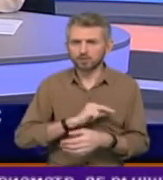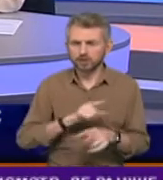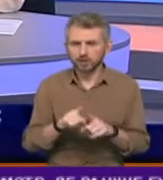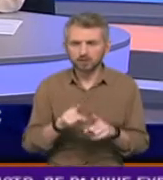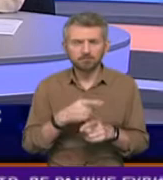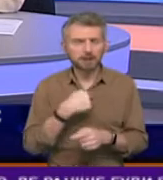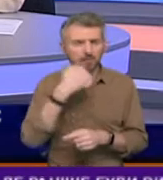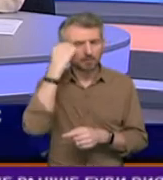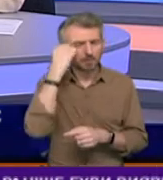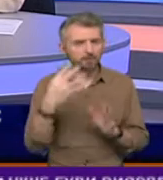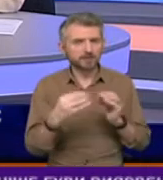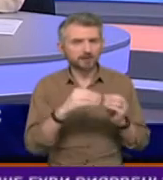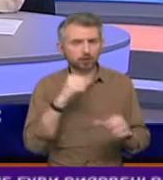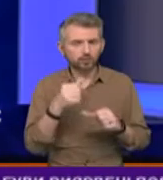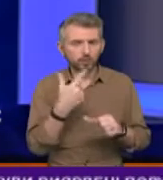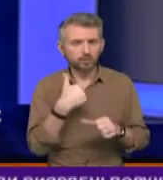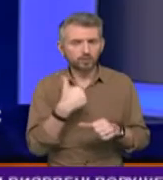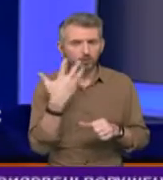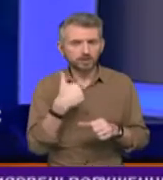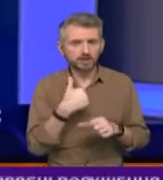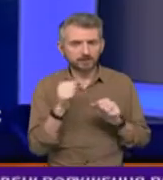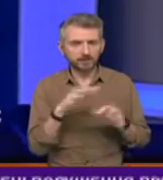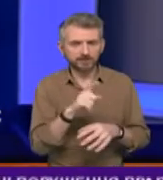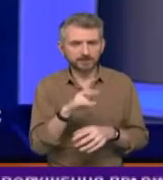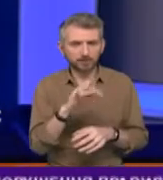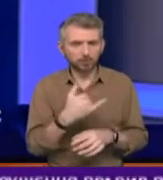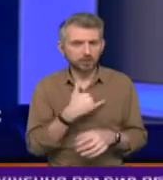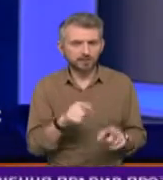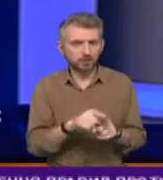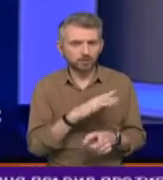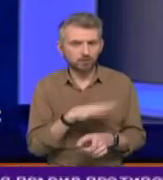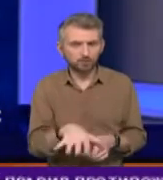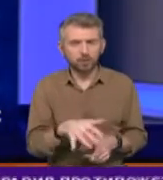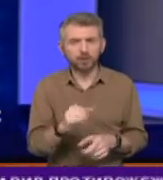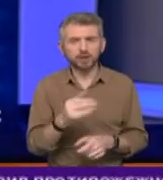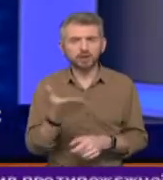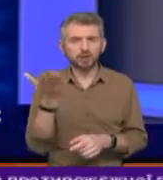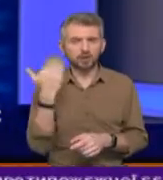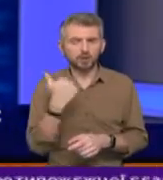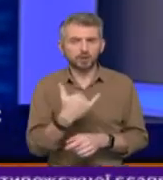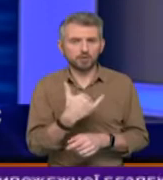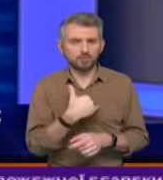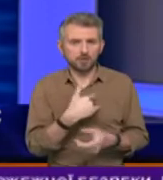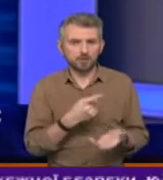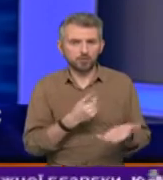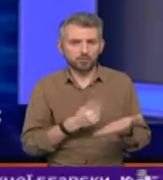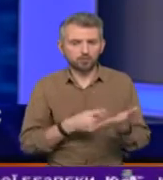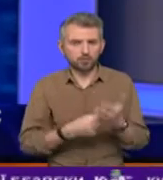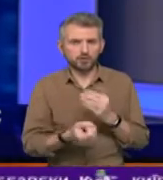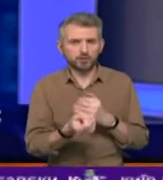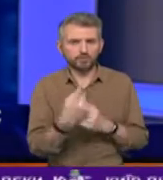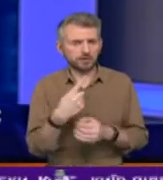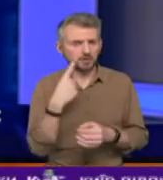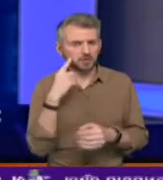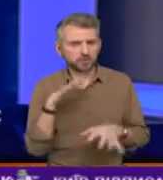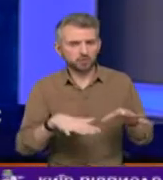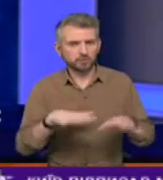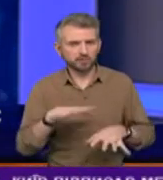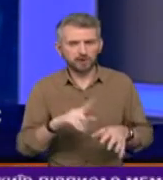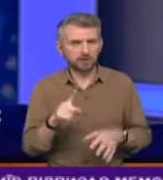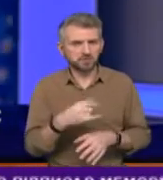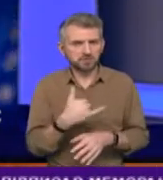маленька насправді аудиторія. А скільки сидять напроти? Спостерігачів? Ну, то як мінімум одна людина, а може бути ще більше там,